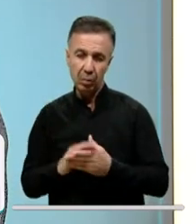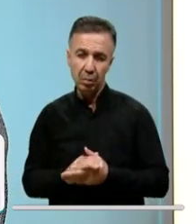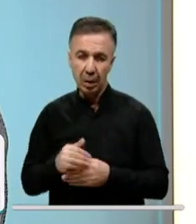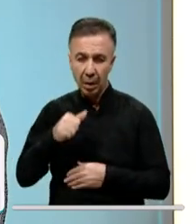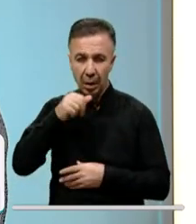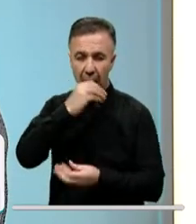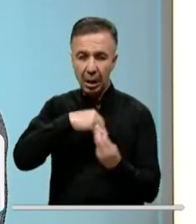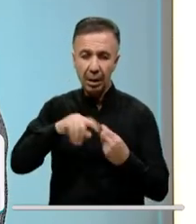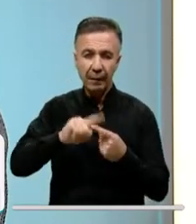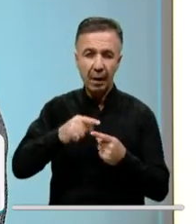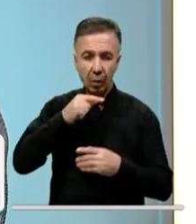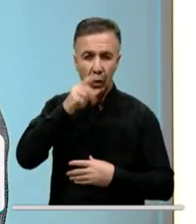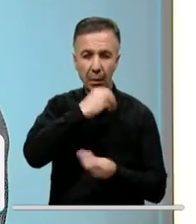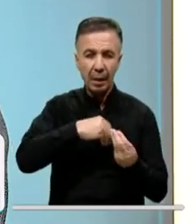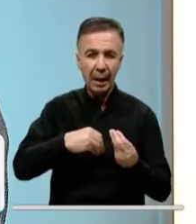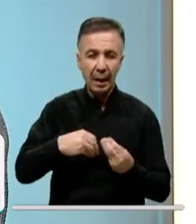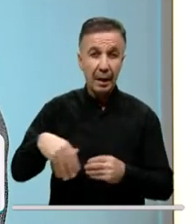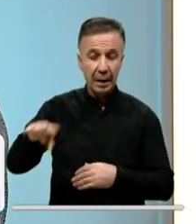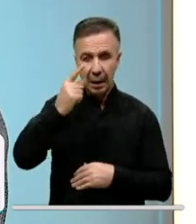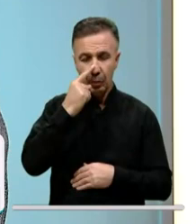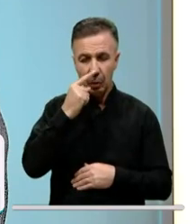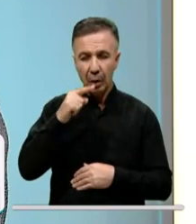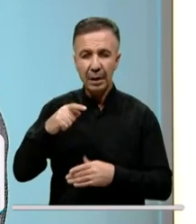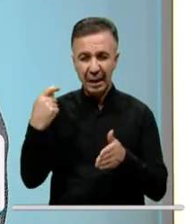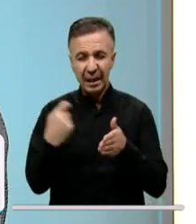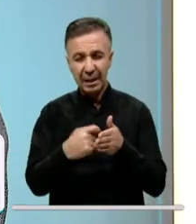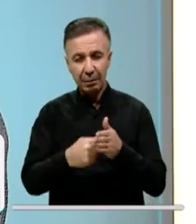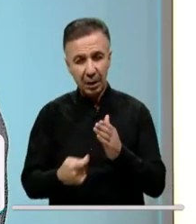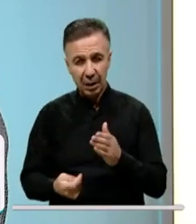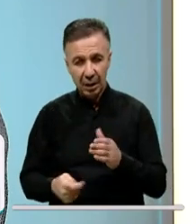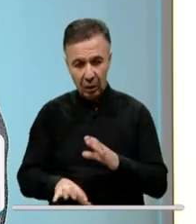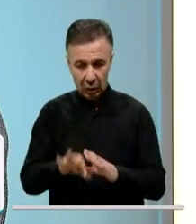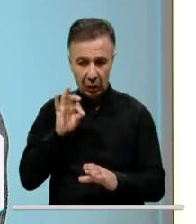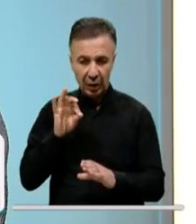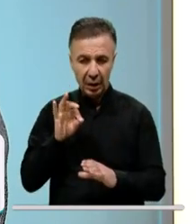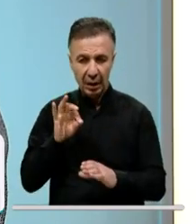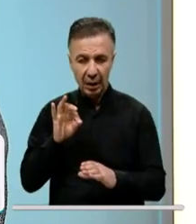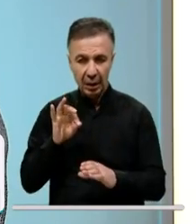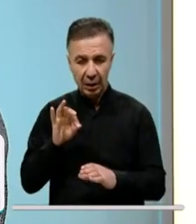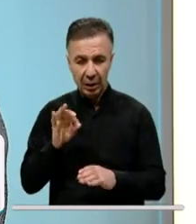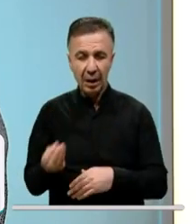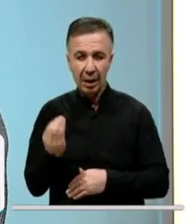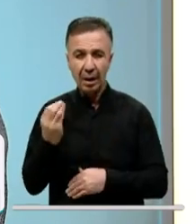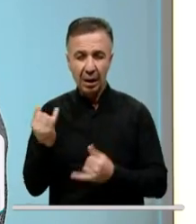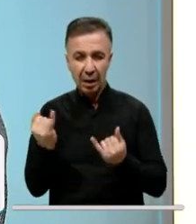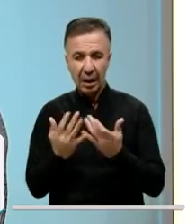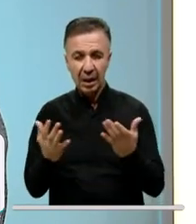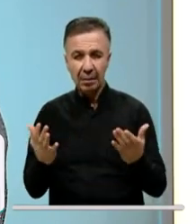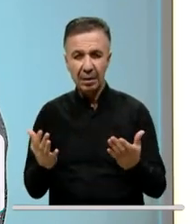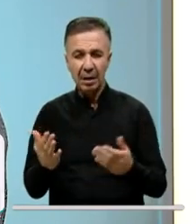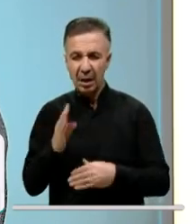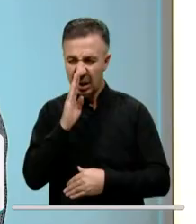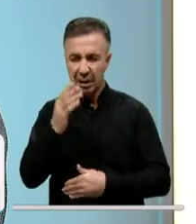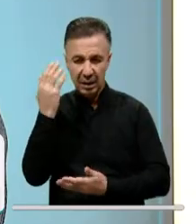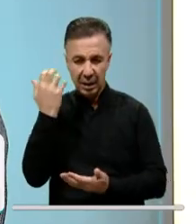ve Ümre Genel Müdürlüğümüz bu sene ismi çıkan kardeşlerimize bir an evvel kesin kayıt yaptırmalarını